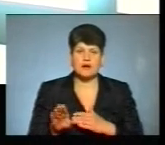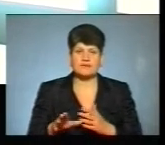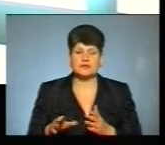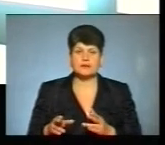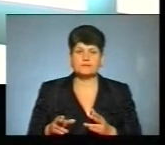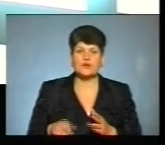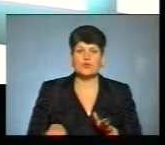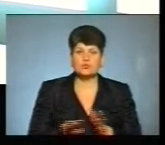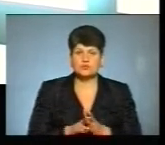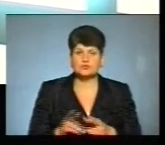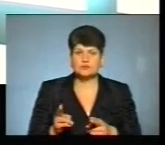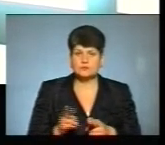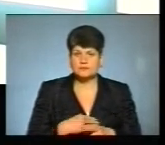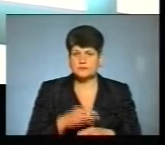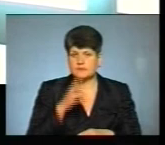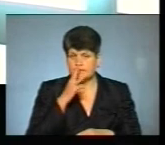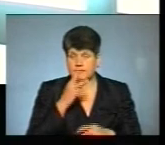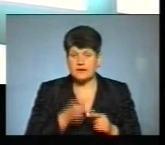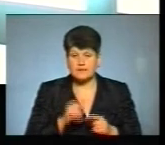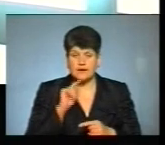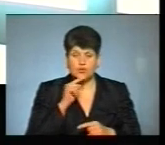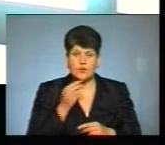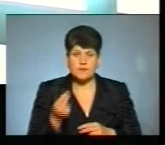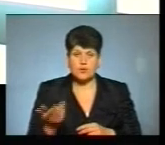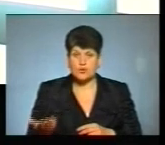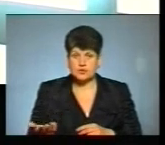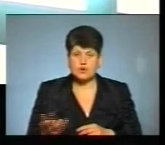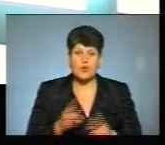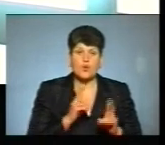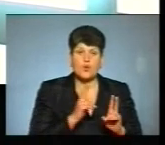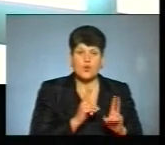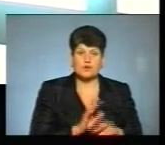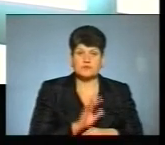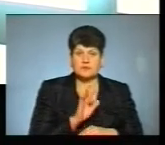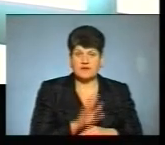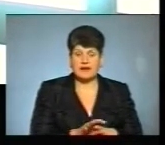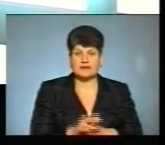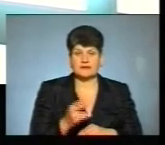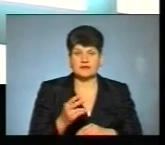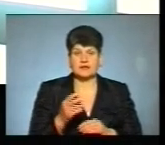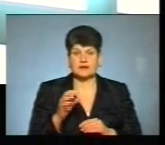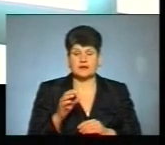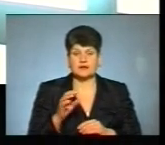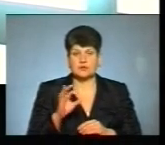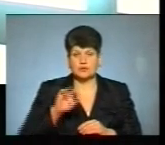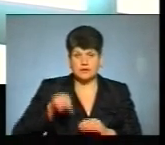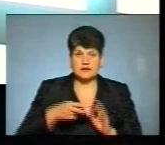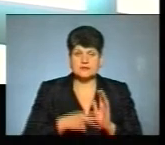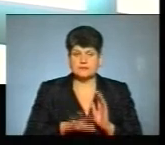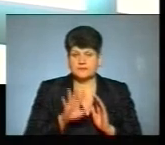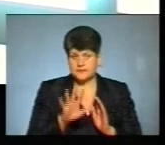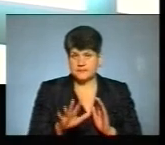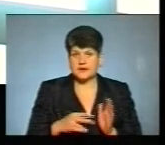рахунок відпустку, це є економія коштів, когось відправити на 2/3 або платити заробітну плату